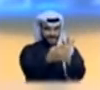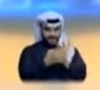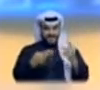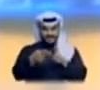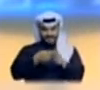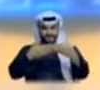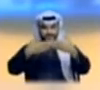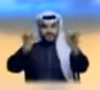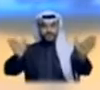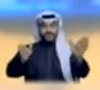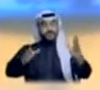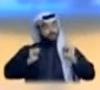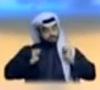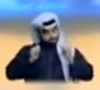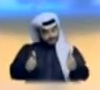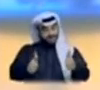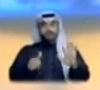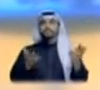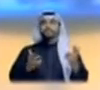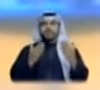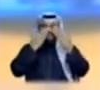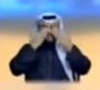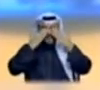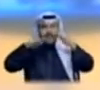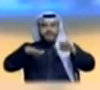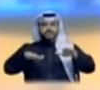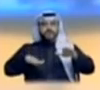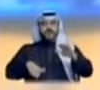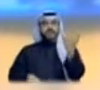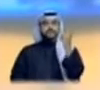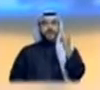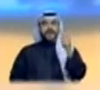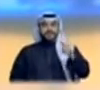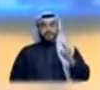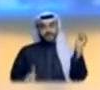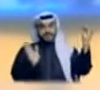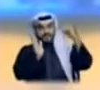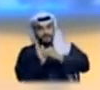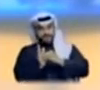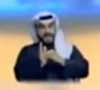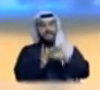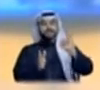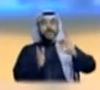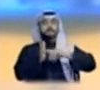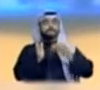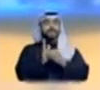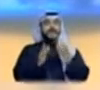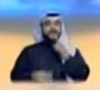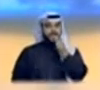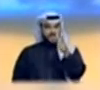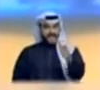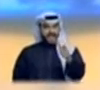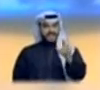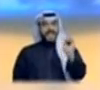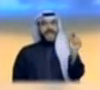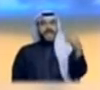الأول لتمكين المرأة العربية الكفيفة في الحياة الاجتماعية الذي ينظمه معهد المرأة للتنمية. وأكدت الصبيح أن